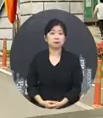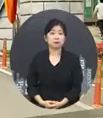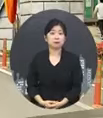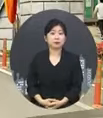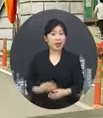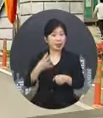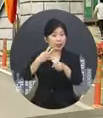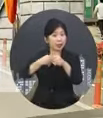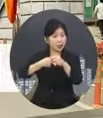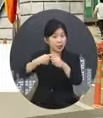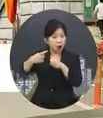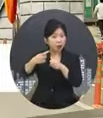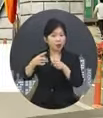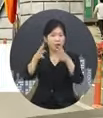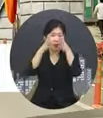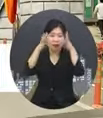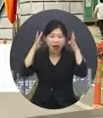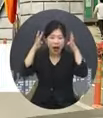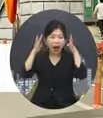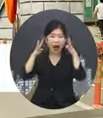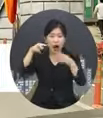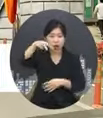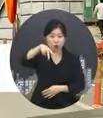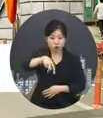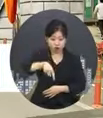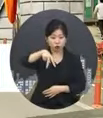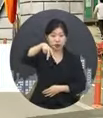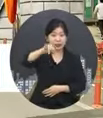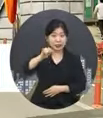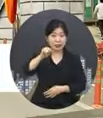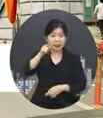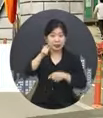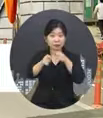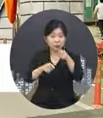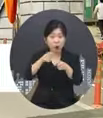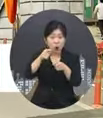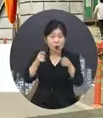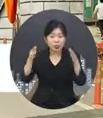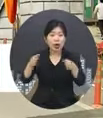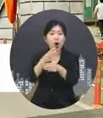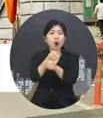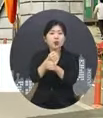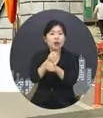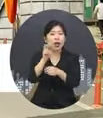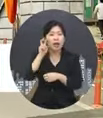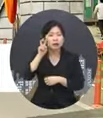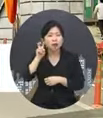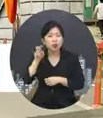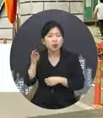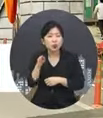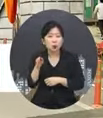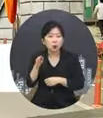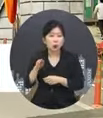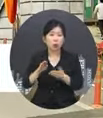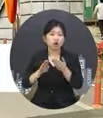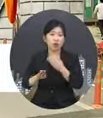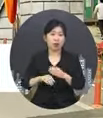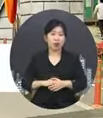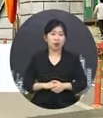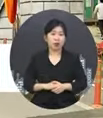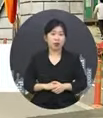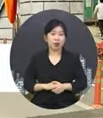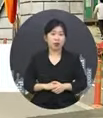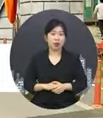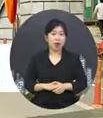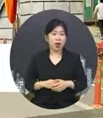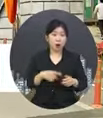내년도 대입 수시모집 원서접수가 이제 20여일 앞으로 다가왔습니다 교육부는 수능 위주의 정시모집 확대를